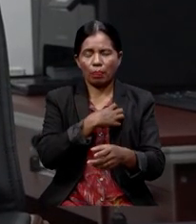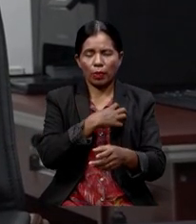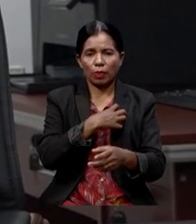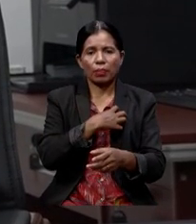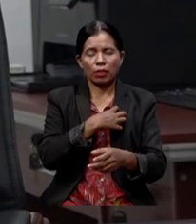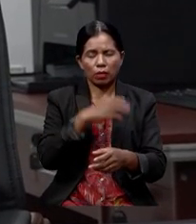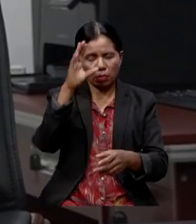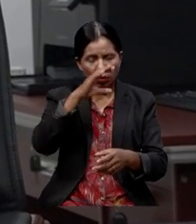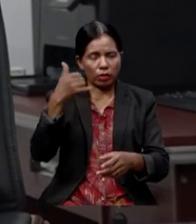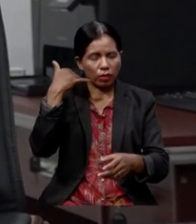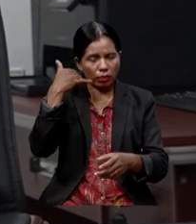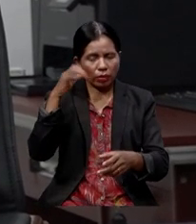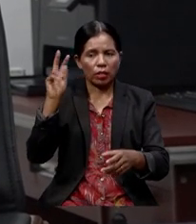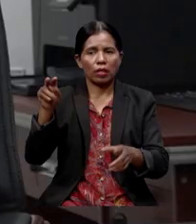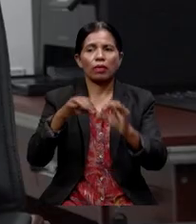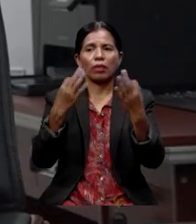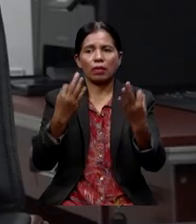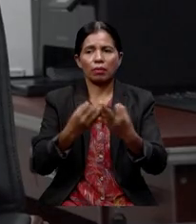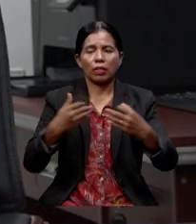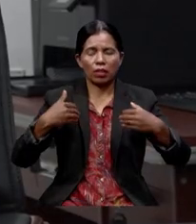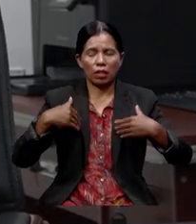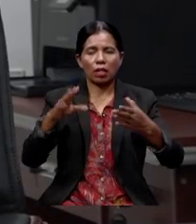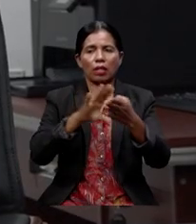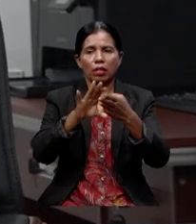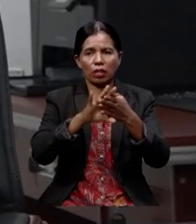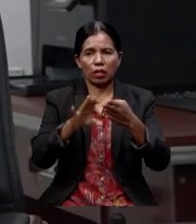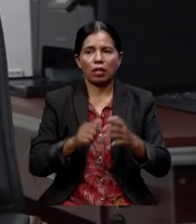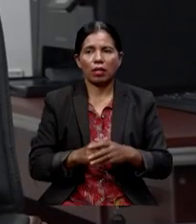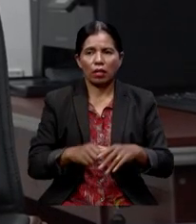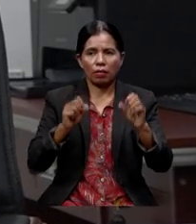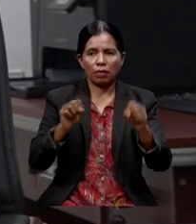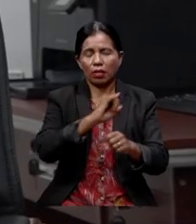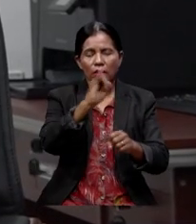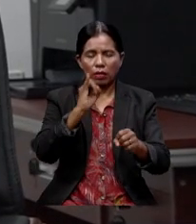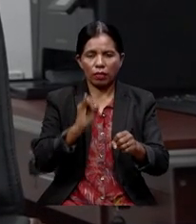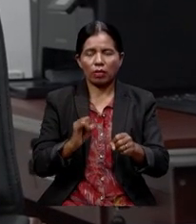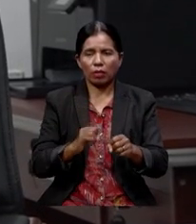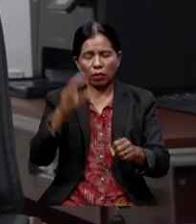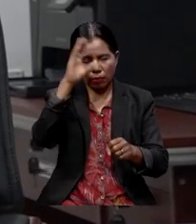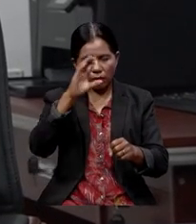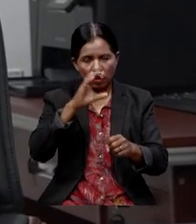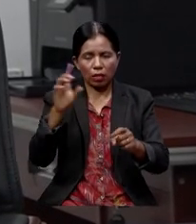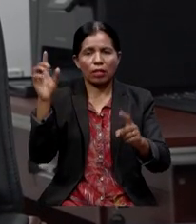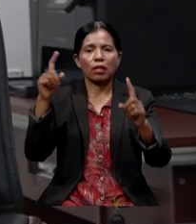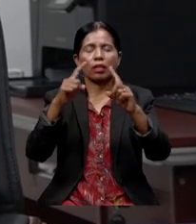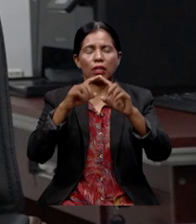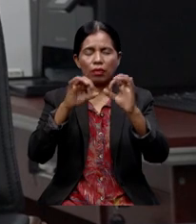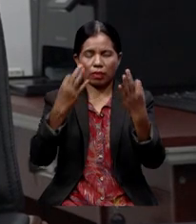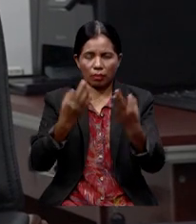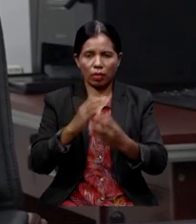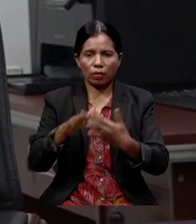kontaktu ni familia li osi ni masia kartau paratu nebele identifika kata buka tuiri ni familia sira